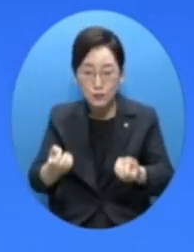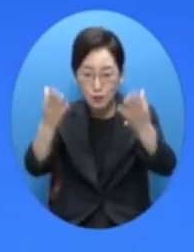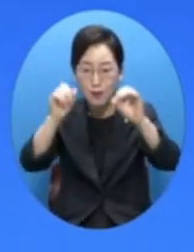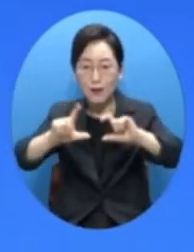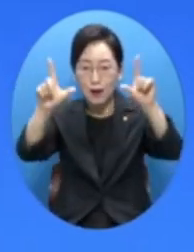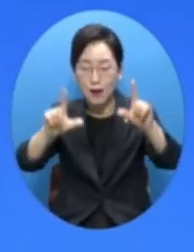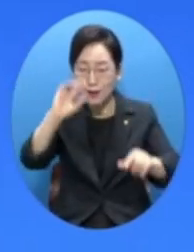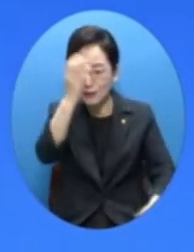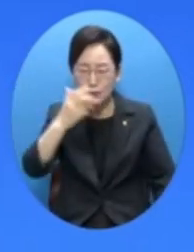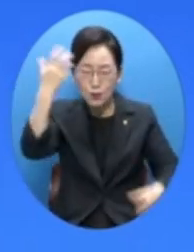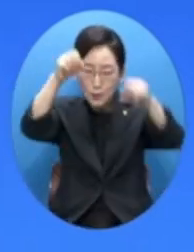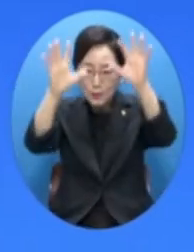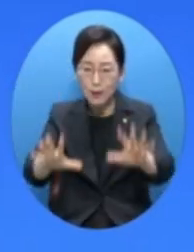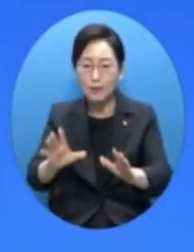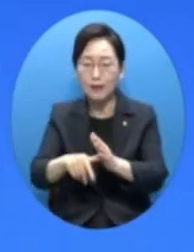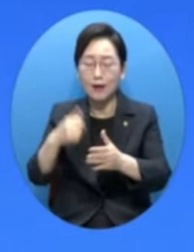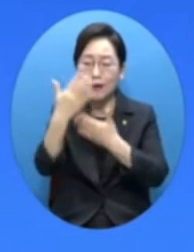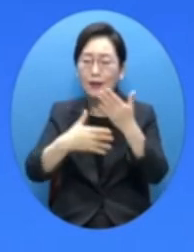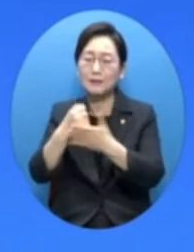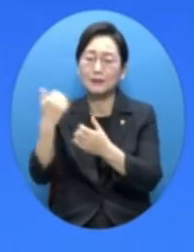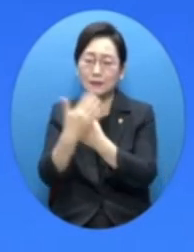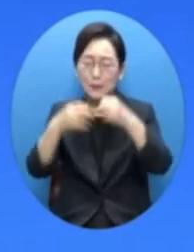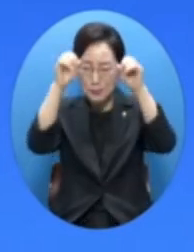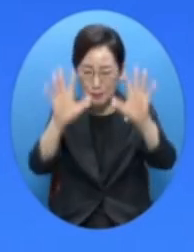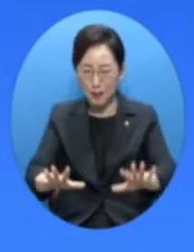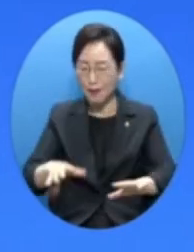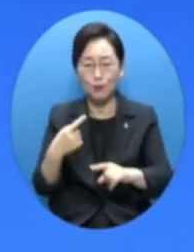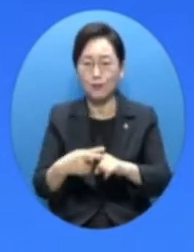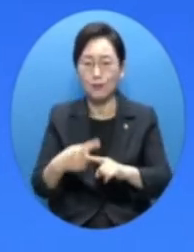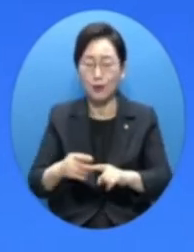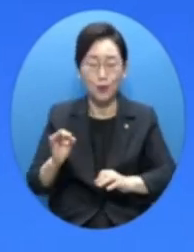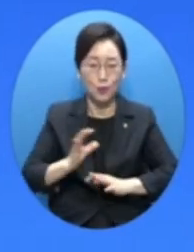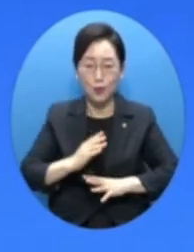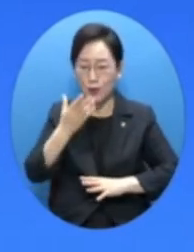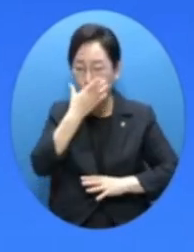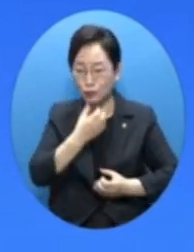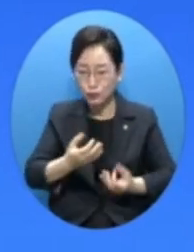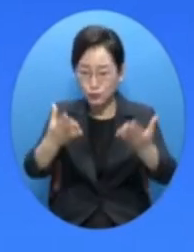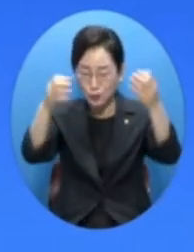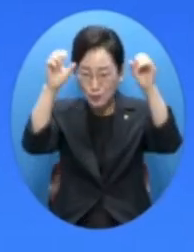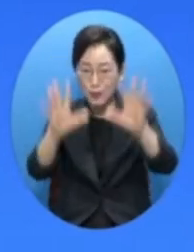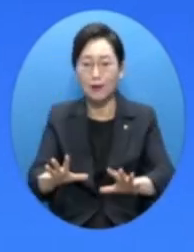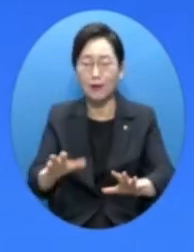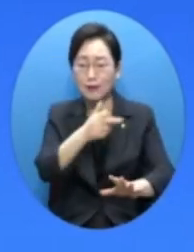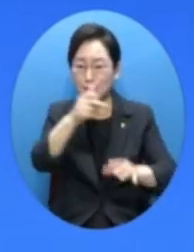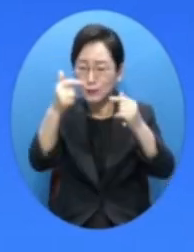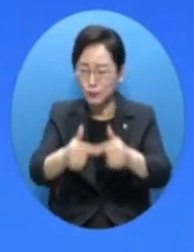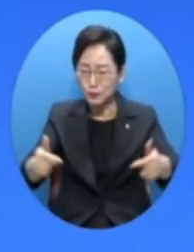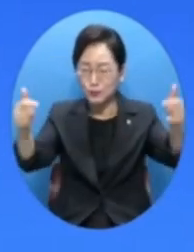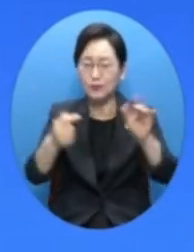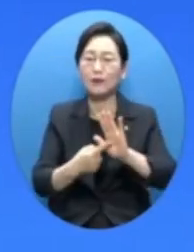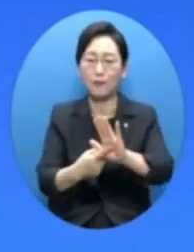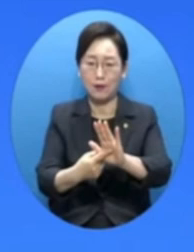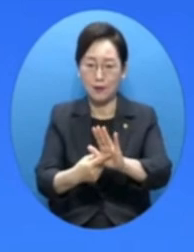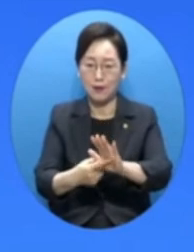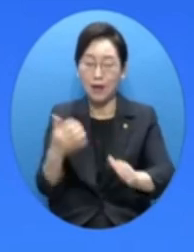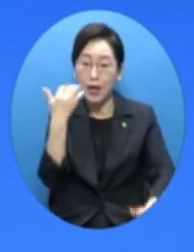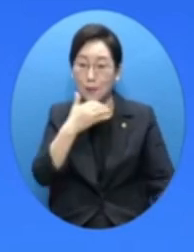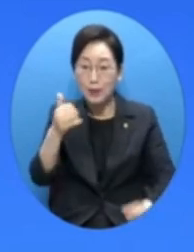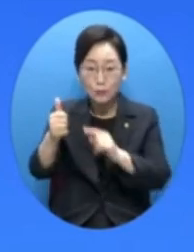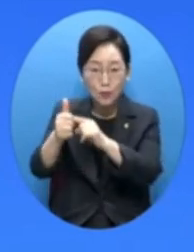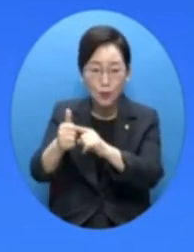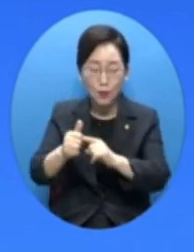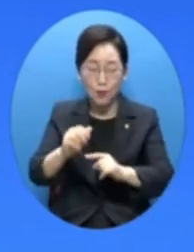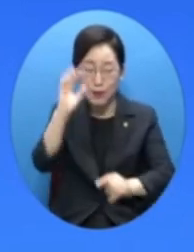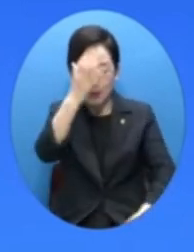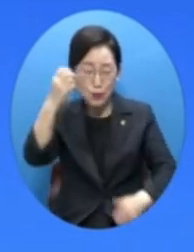때에 하나님의 은혜가 임했습니다. 놀라운 축복이 임했습니다. 큰 부흥 역사가 나타났습니다. 베드로가 성령 받고 나서